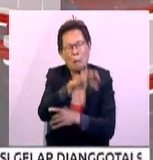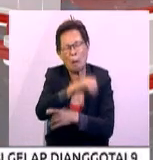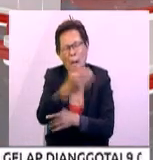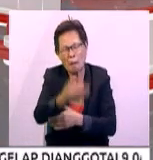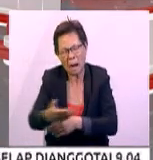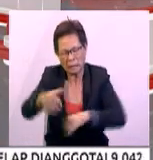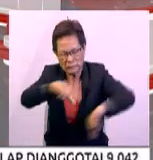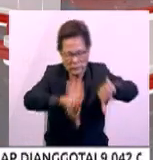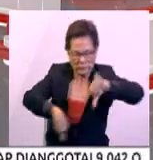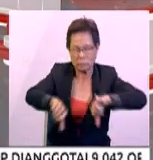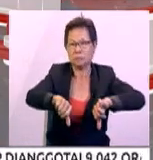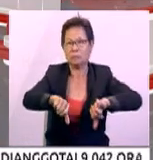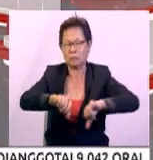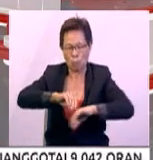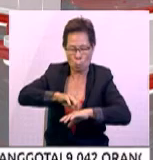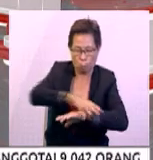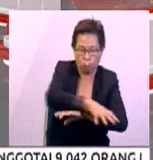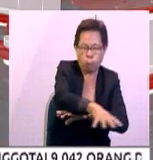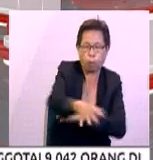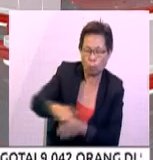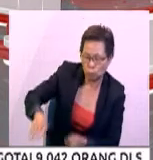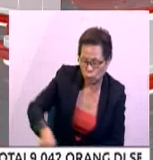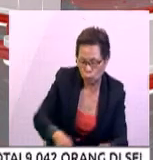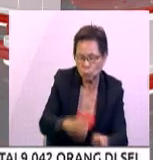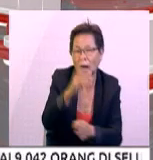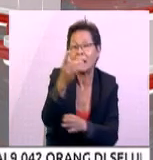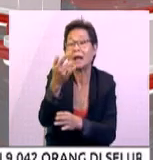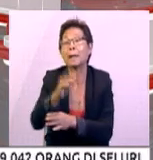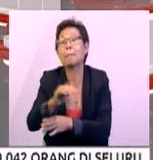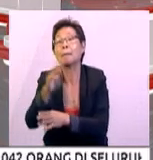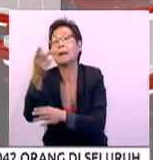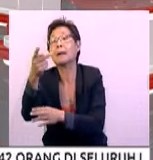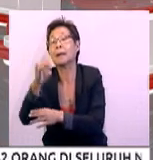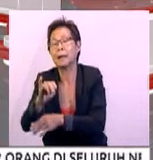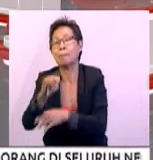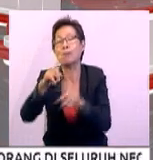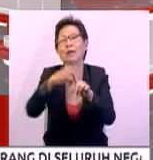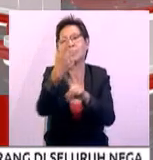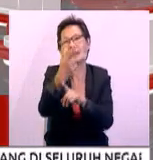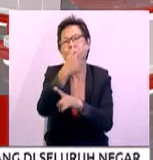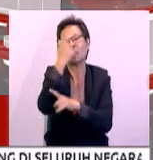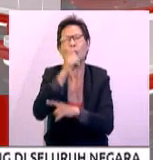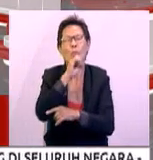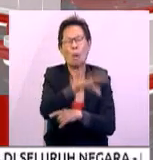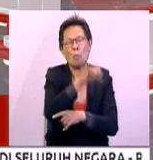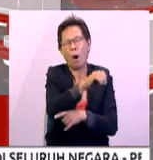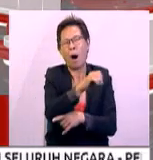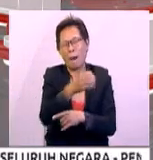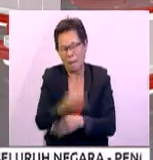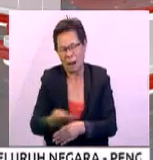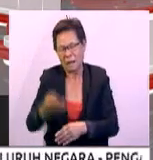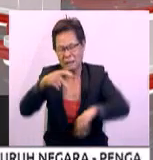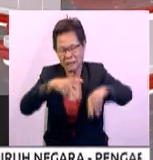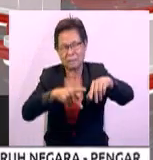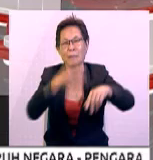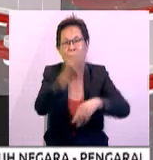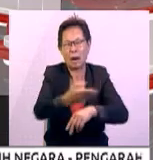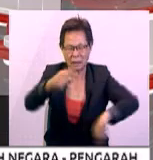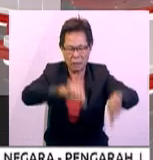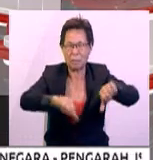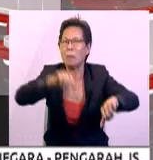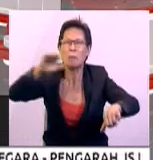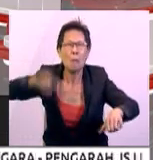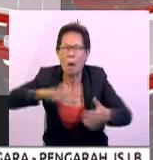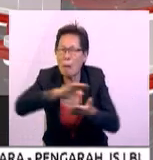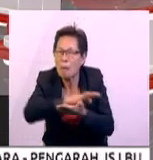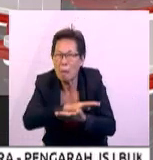kimia yang mencemari Sungai Kim Kim Mac lalu. Ini kerana sisa bahan kimia itu tidak dibersihkan sepenuhnya.